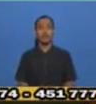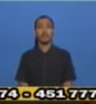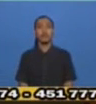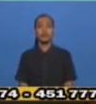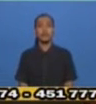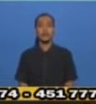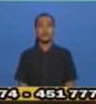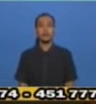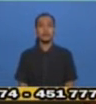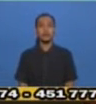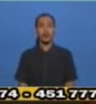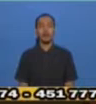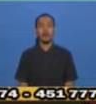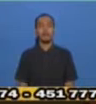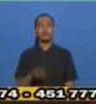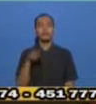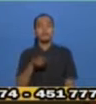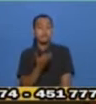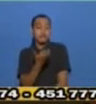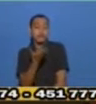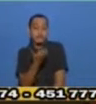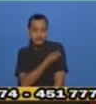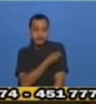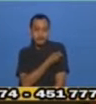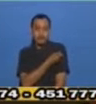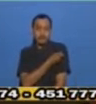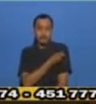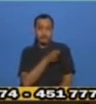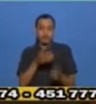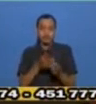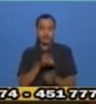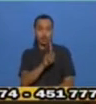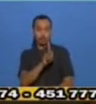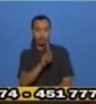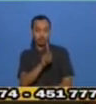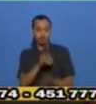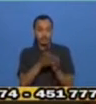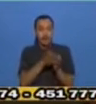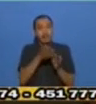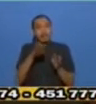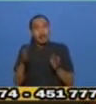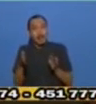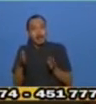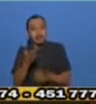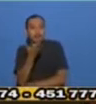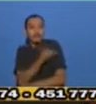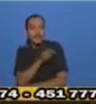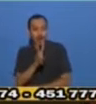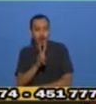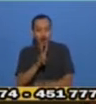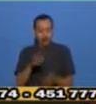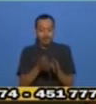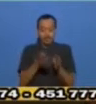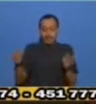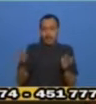dalam secara medis, tetapi hanya pemberiannya dari dosis pertama dan kedua itu berbeda jeda waktunya, karena